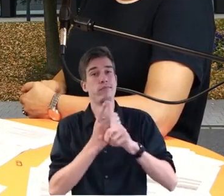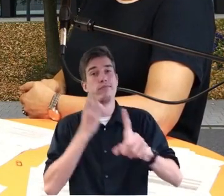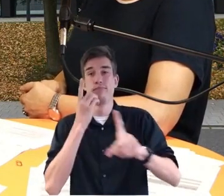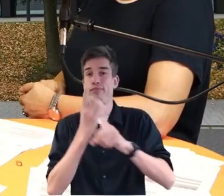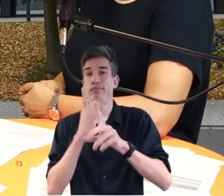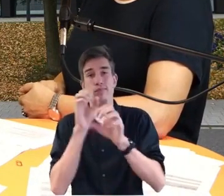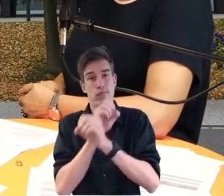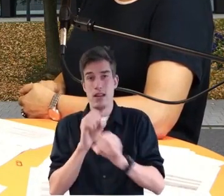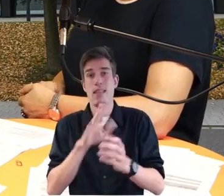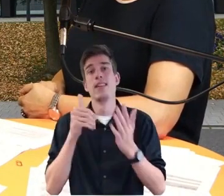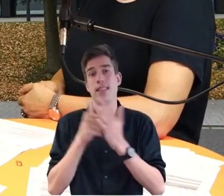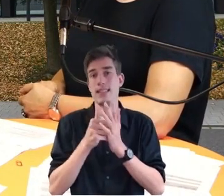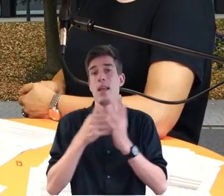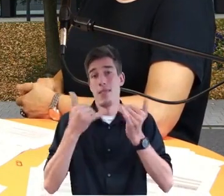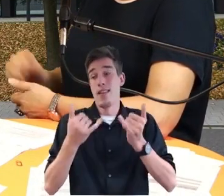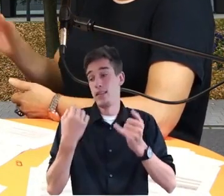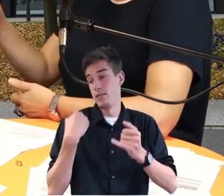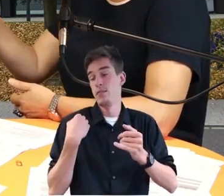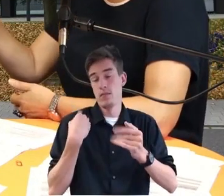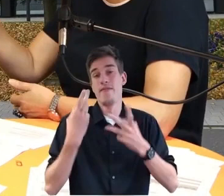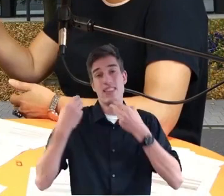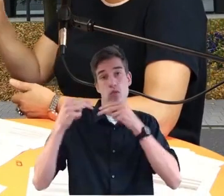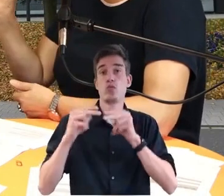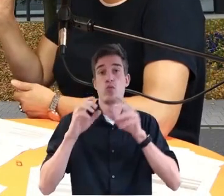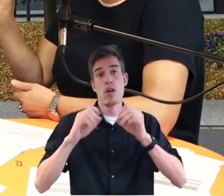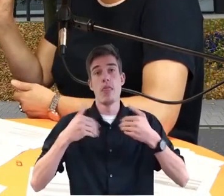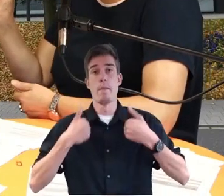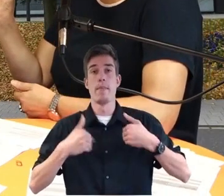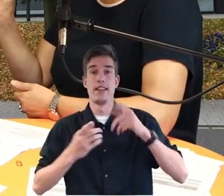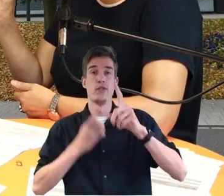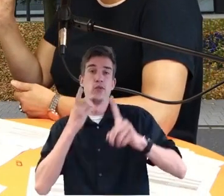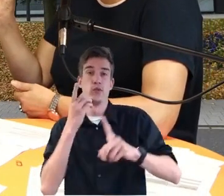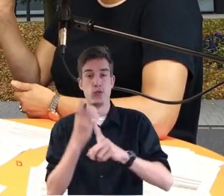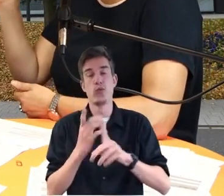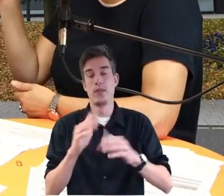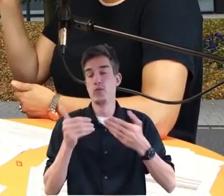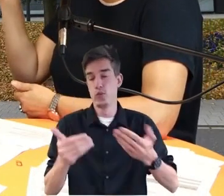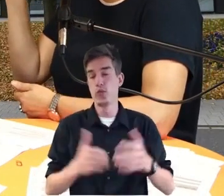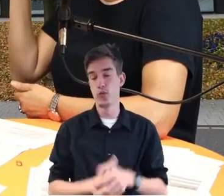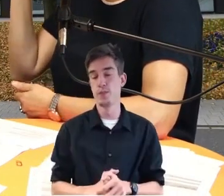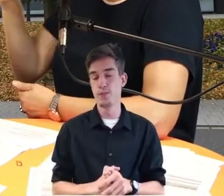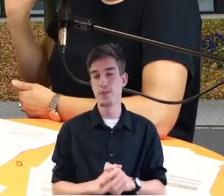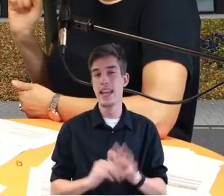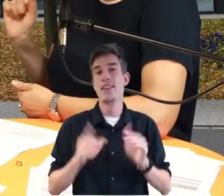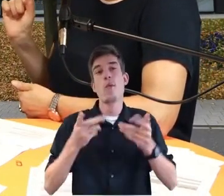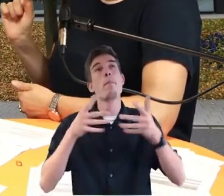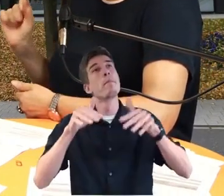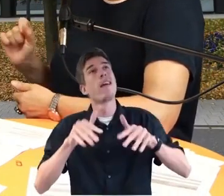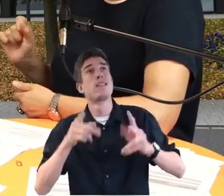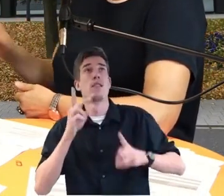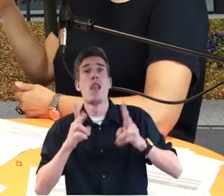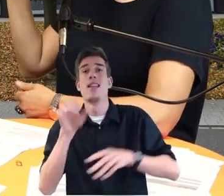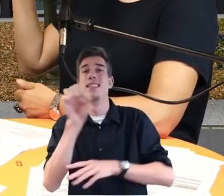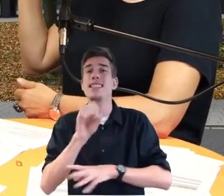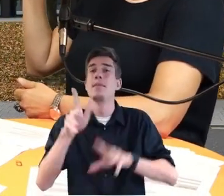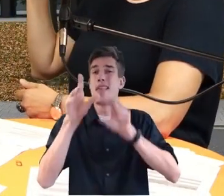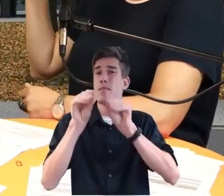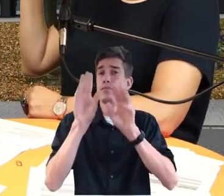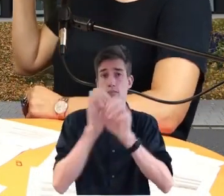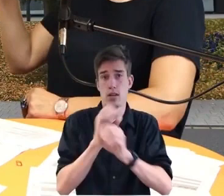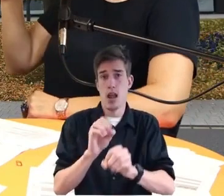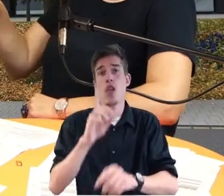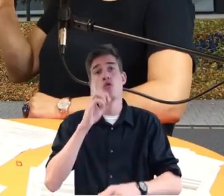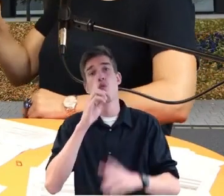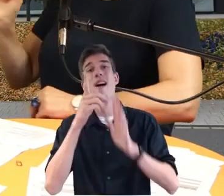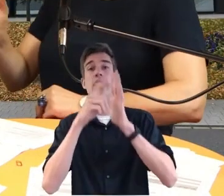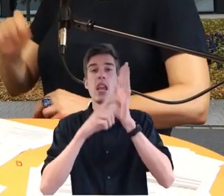nicht gearbeitet hat also nicht gearbeitet hat seine präsenz im jahre angeboten hat sondern eher